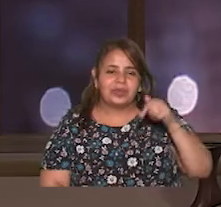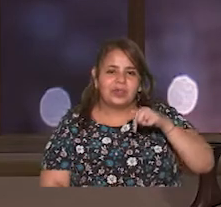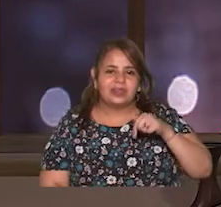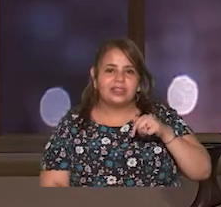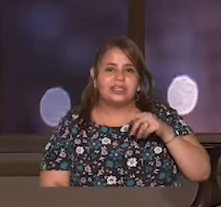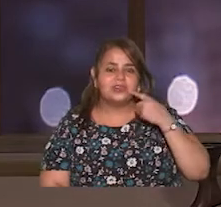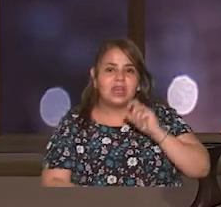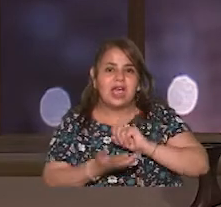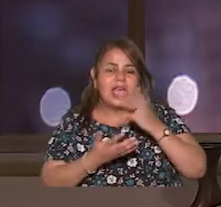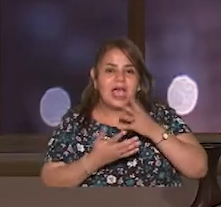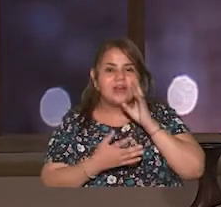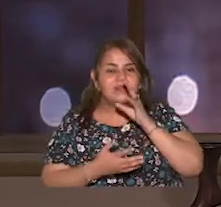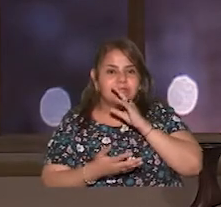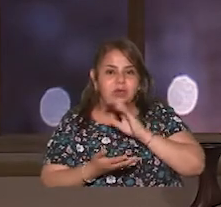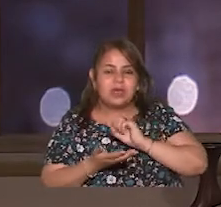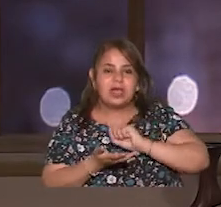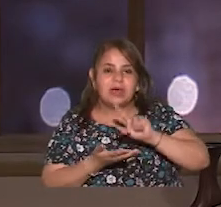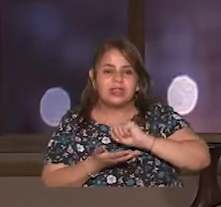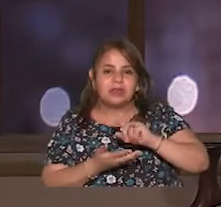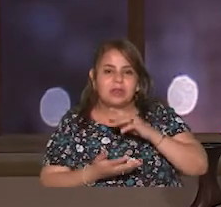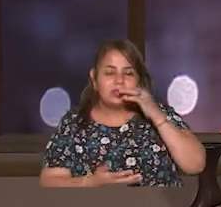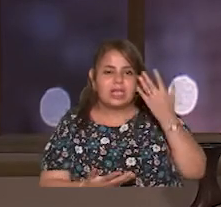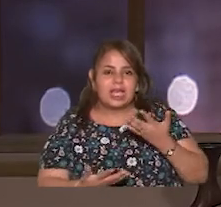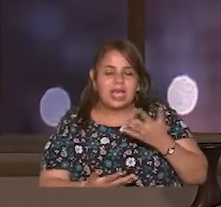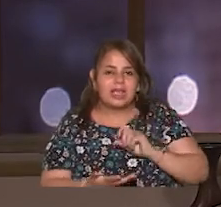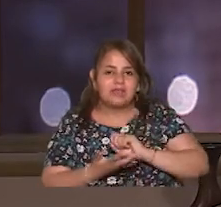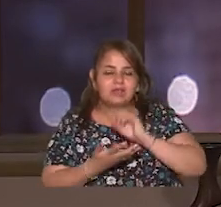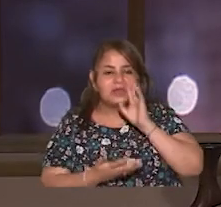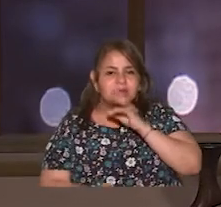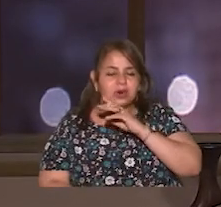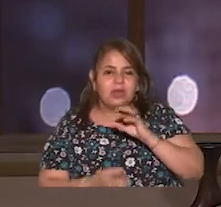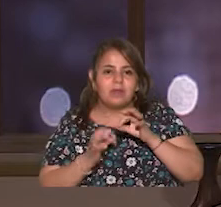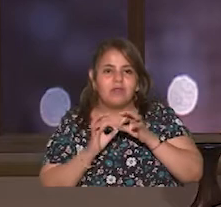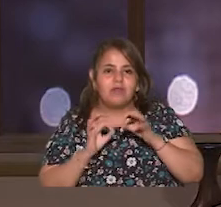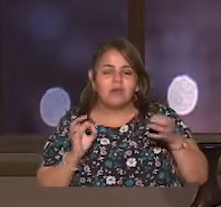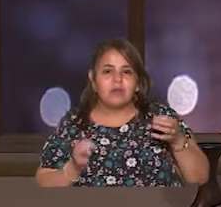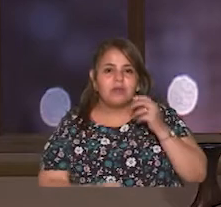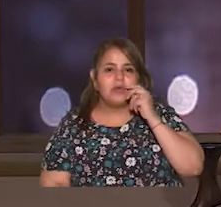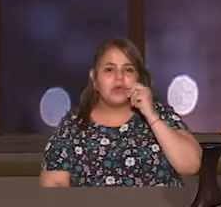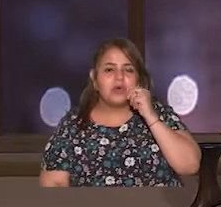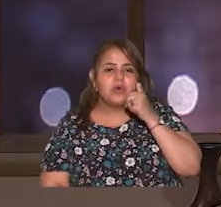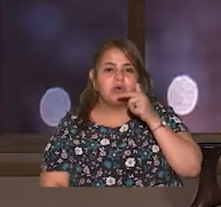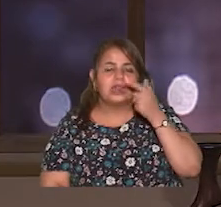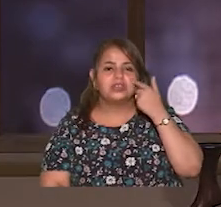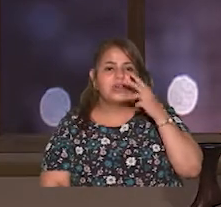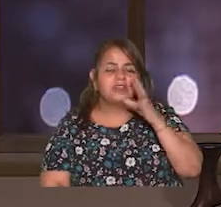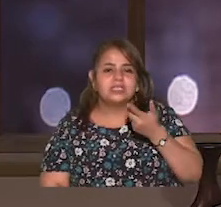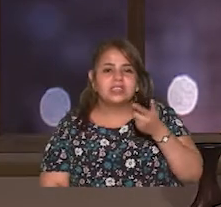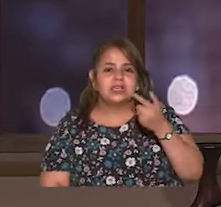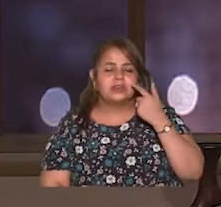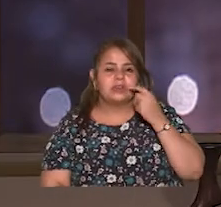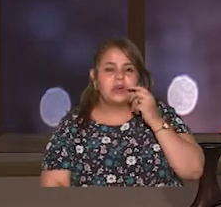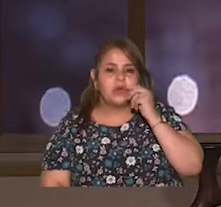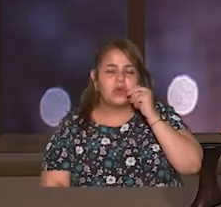على اللايف على الفيسبوك، كل واحد فيكم يكتب لنا مفهوم الرجولة من وجهة نظره، هو شايف الراجل